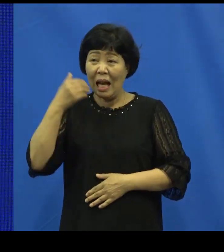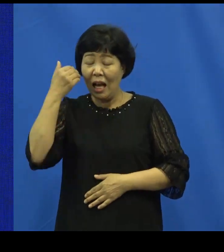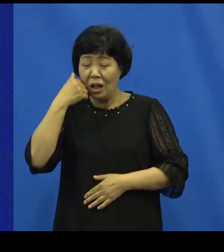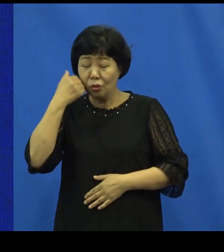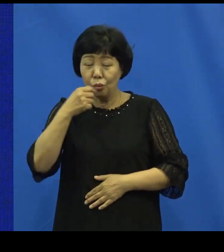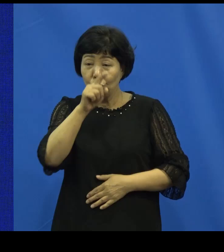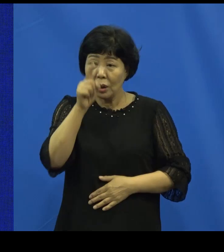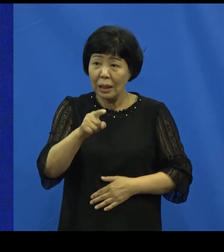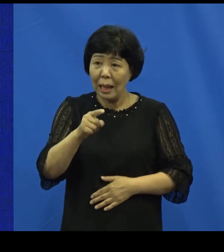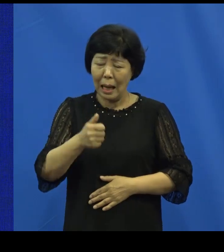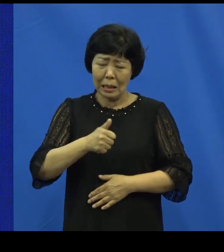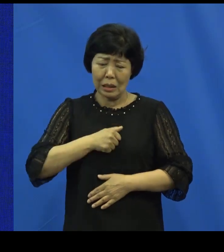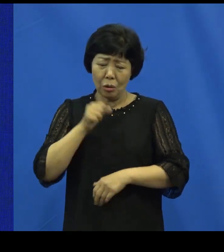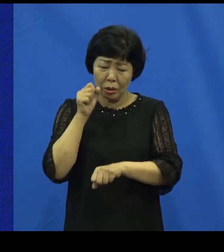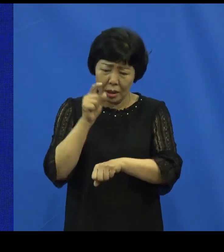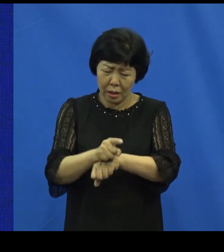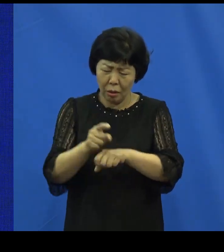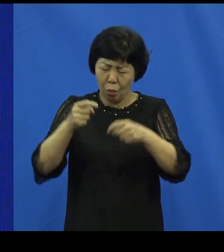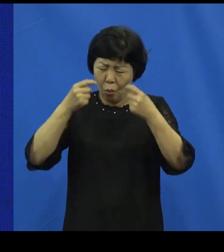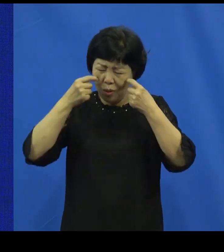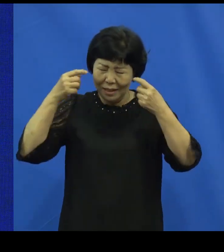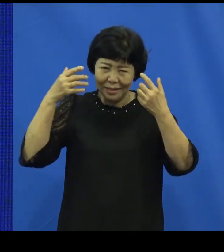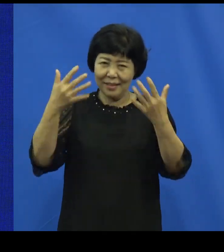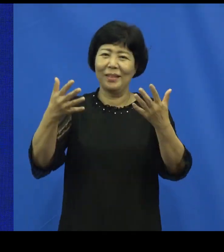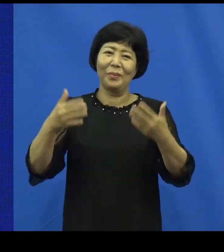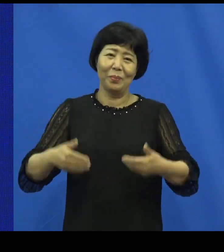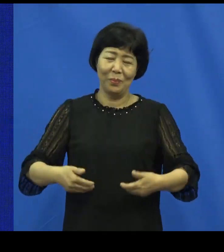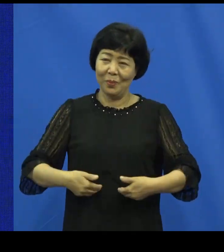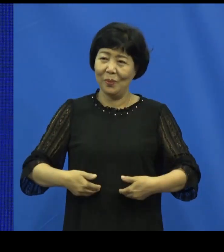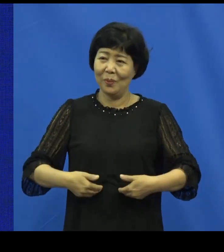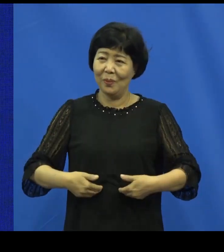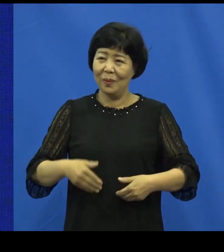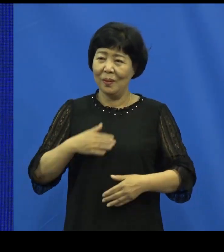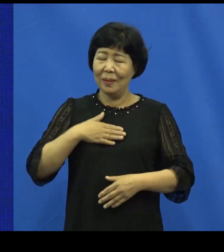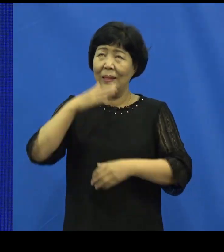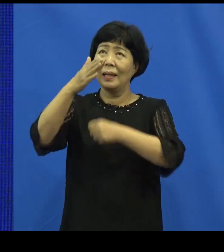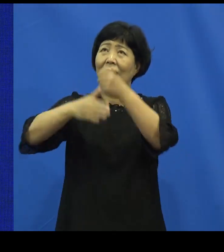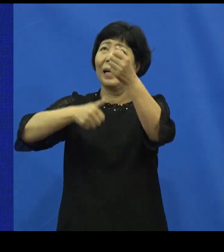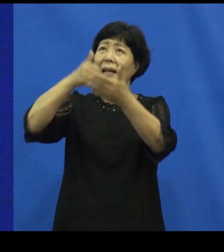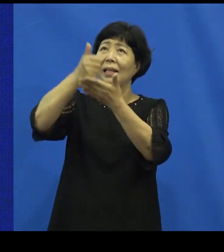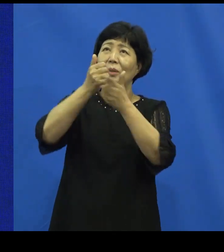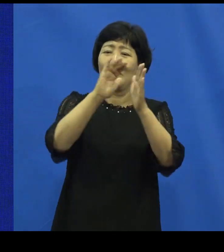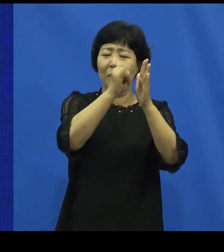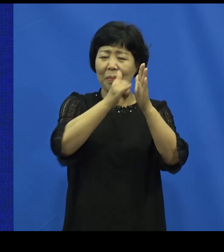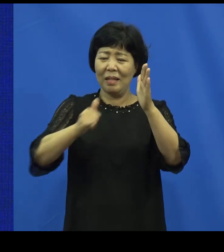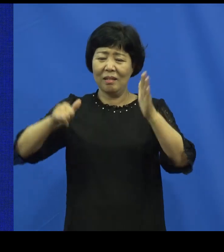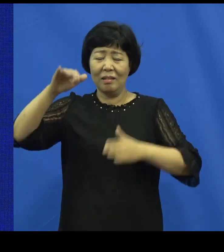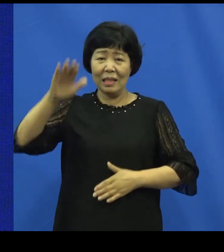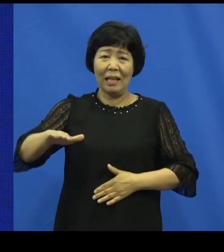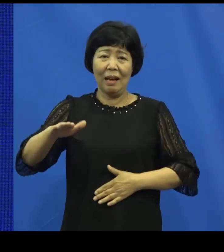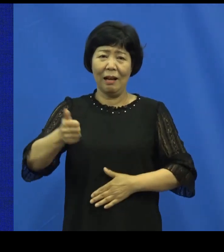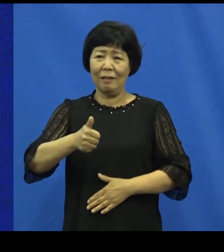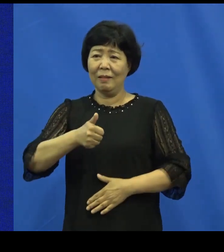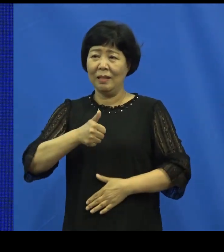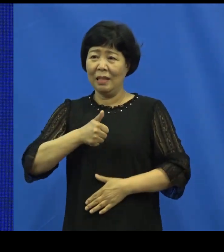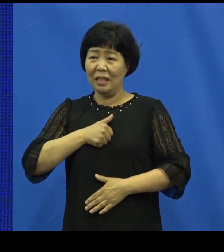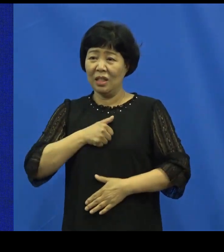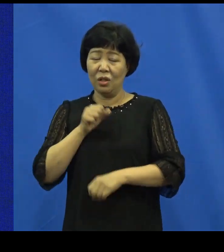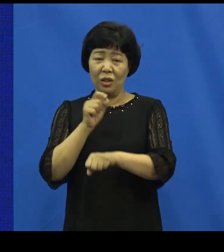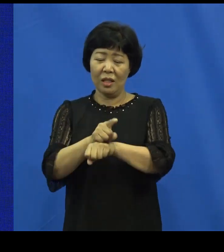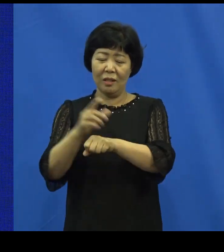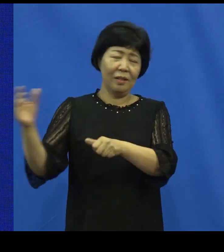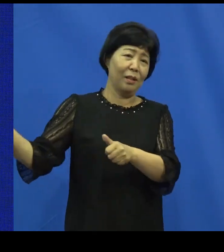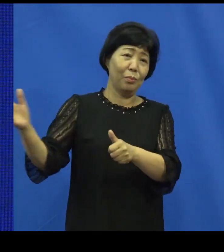거예요. 아이덴티티는 너무너무 중요해요. 내가 하나님의 백성이라고 하는 아이덴티티를 붙잡고 사는 거, 이건 너무너무 중요한 거예요. 내가